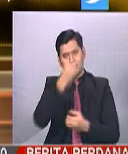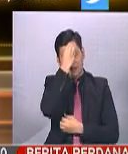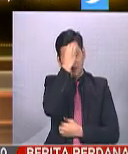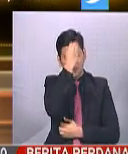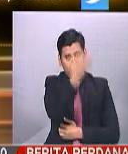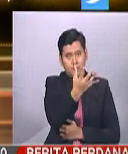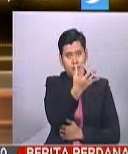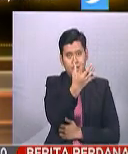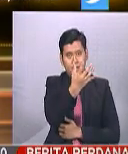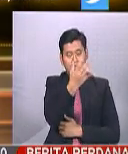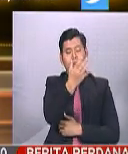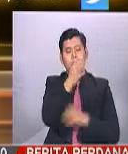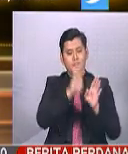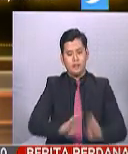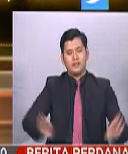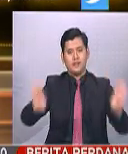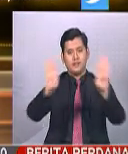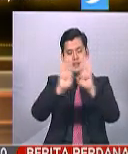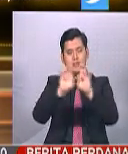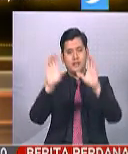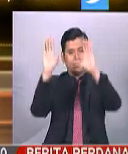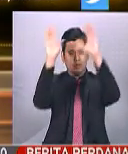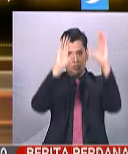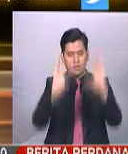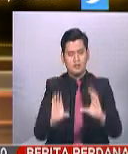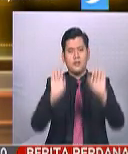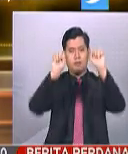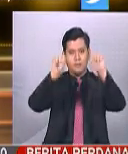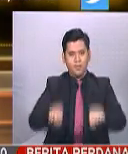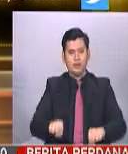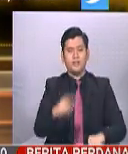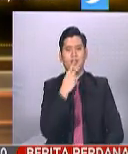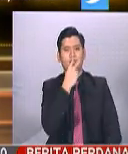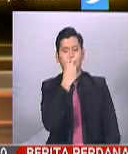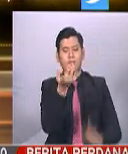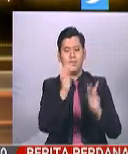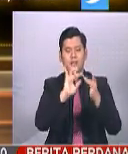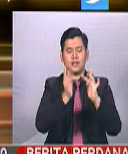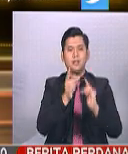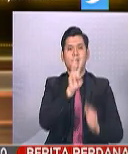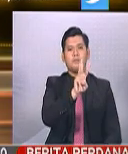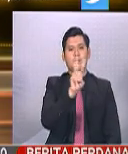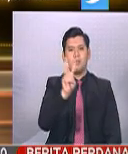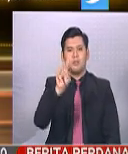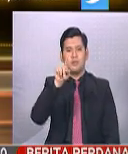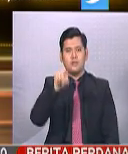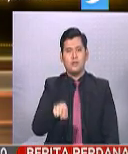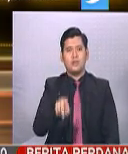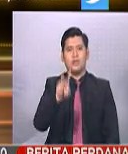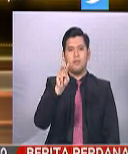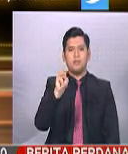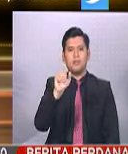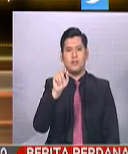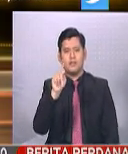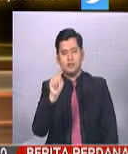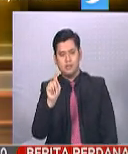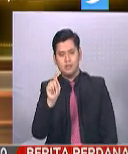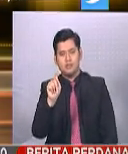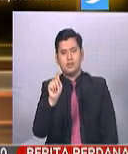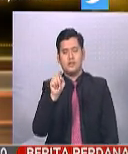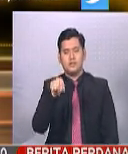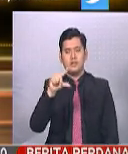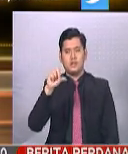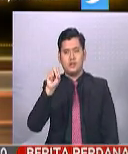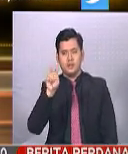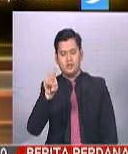atau tuntunan tuntunan para penonton ada Pirelli di laman sesawang kami di kau tidak MW